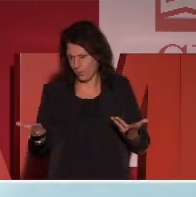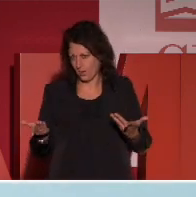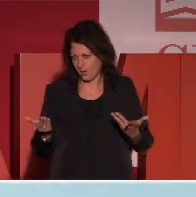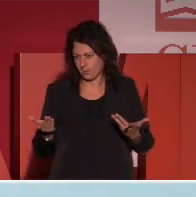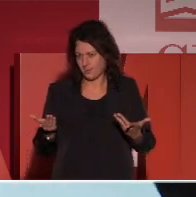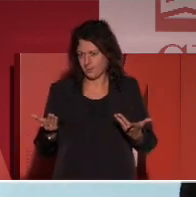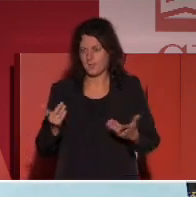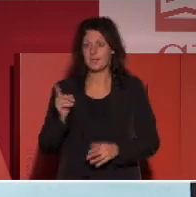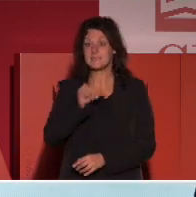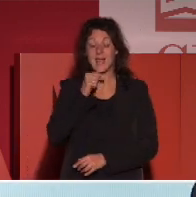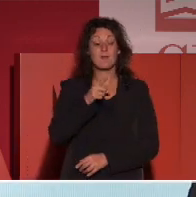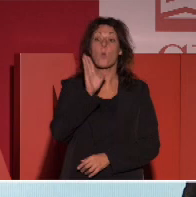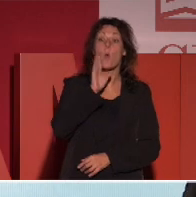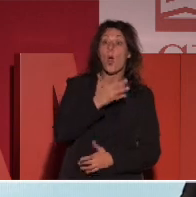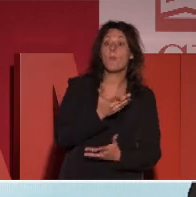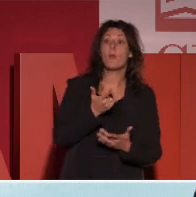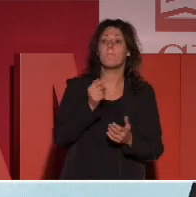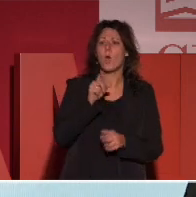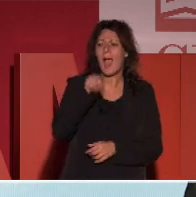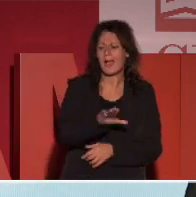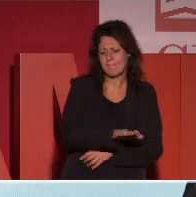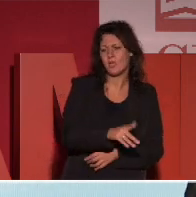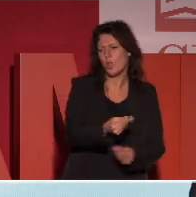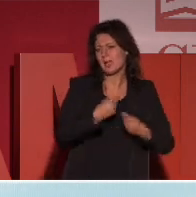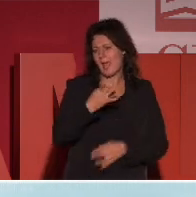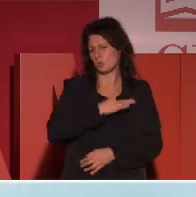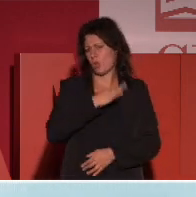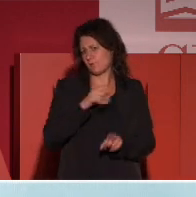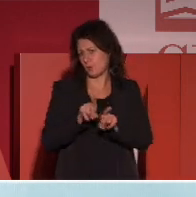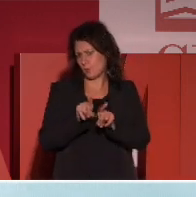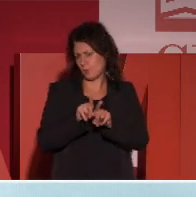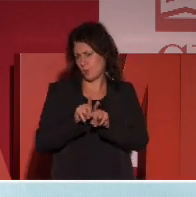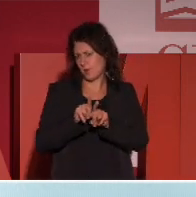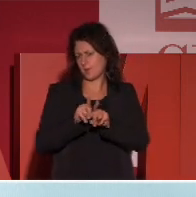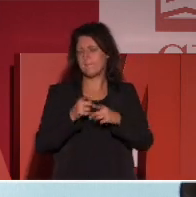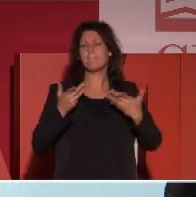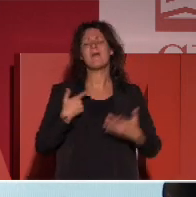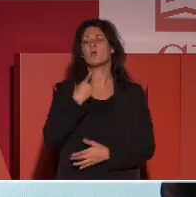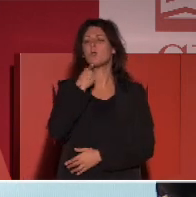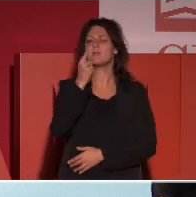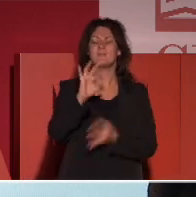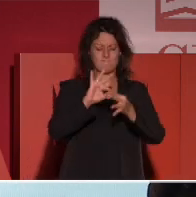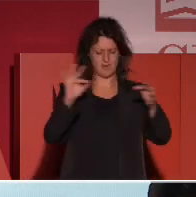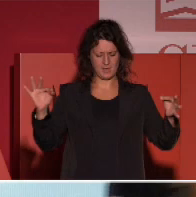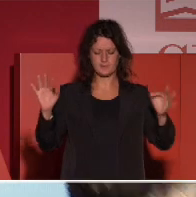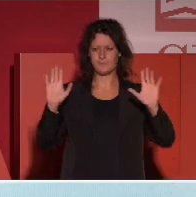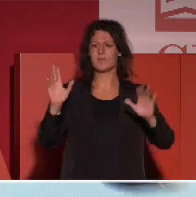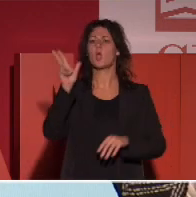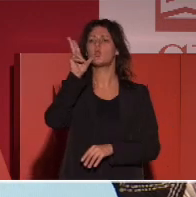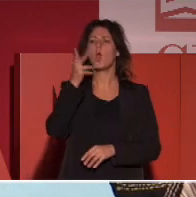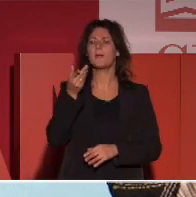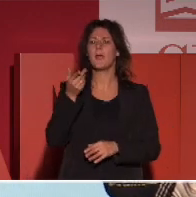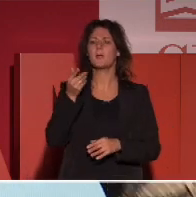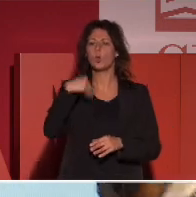per farci soffrire però quello che mi colpisce in entrambe queste locuzioni è l'avverbio di lui luogo o comunque dove è collocata la donna